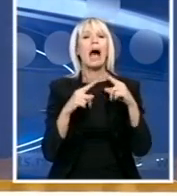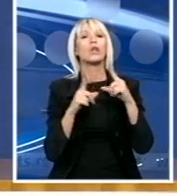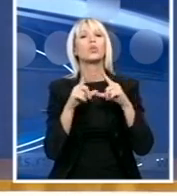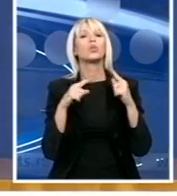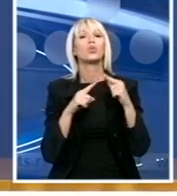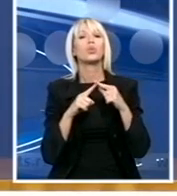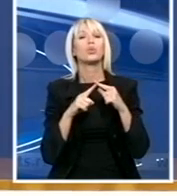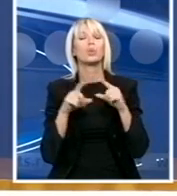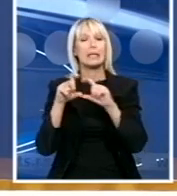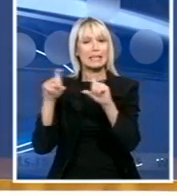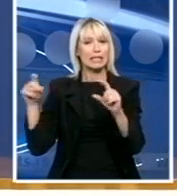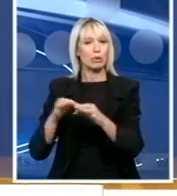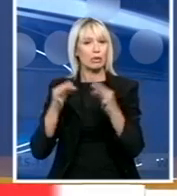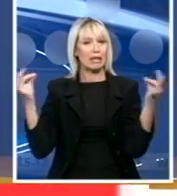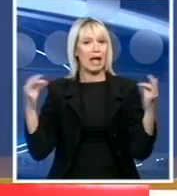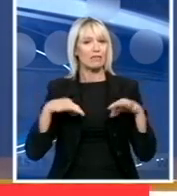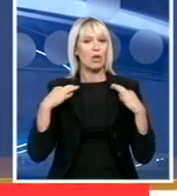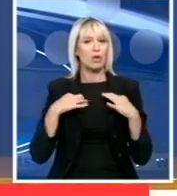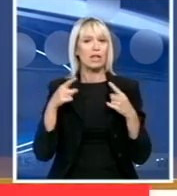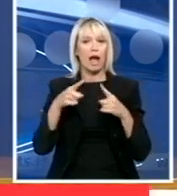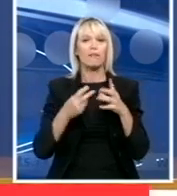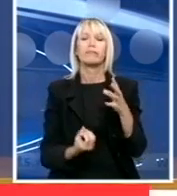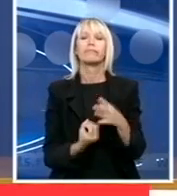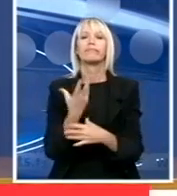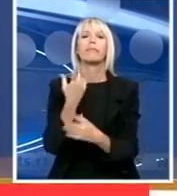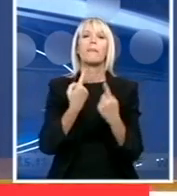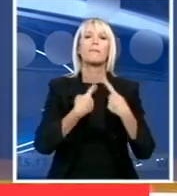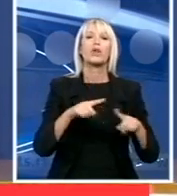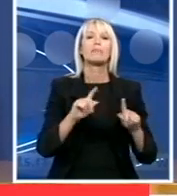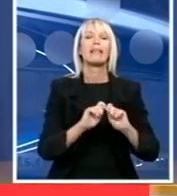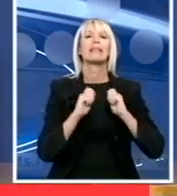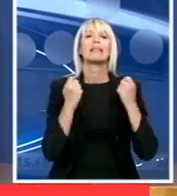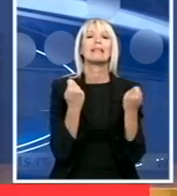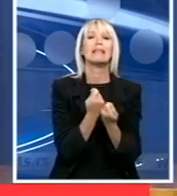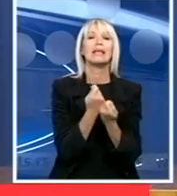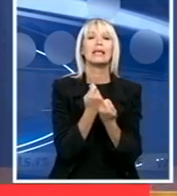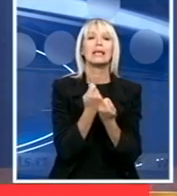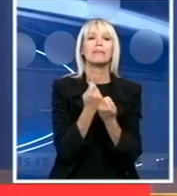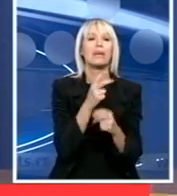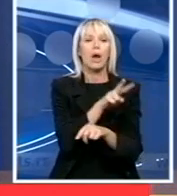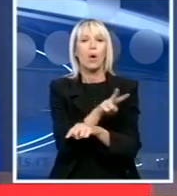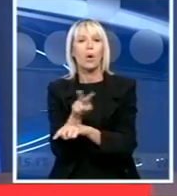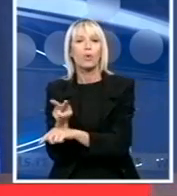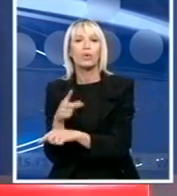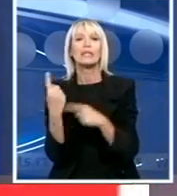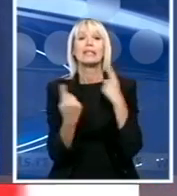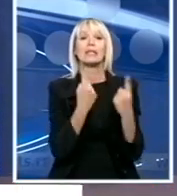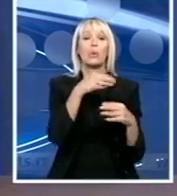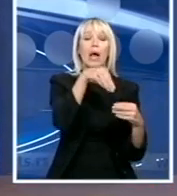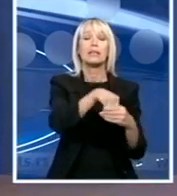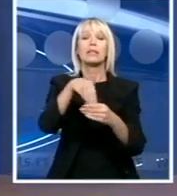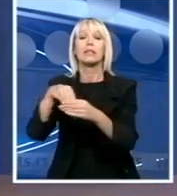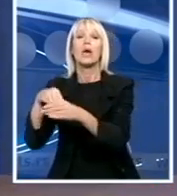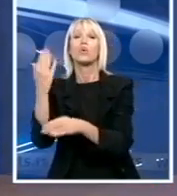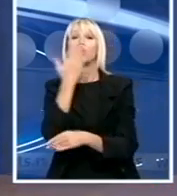Srbije, Batut, formirao poseban tim za praćenje situacije u školama. Vrlo je bitno